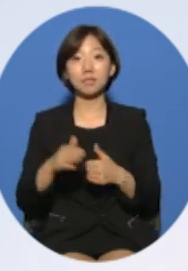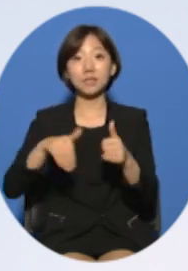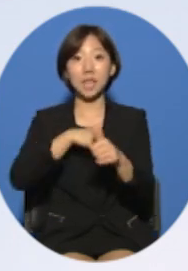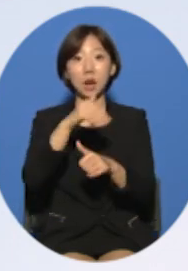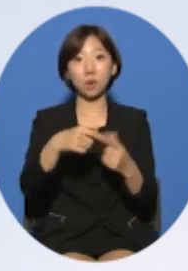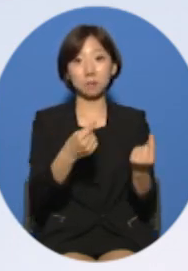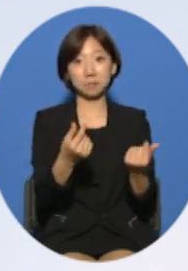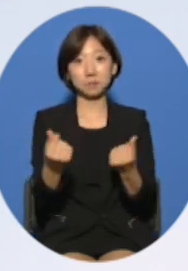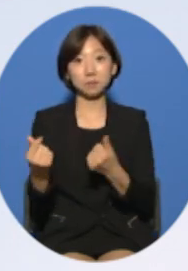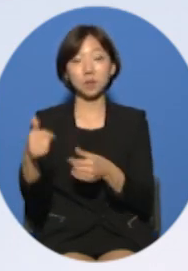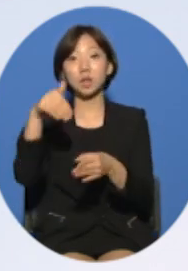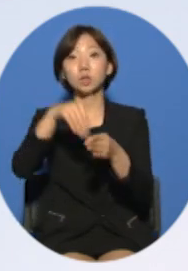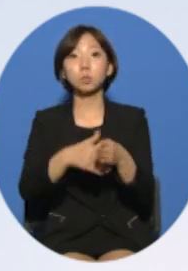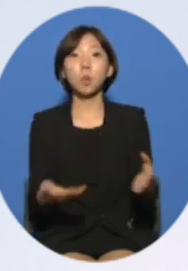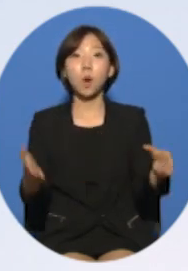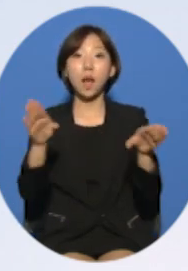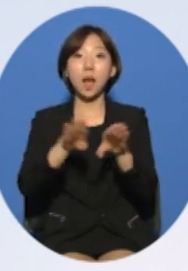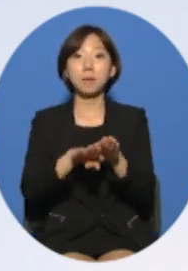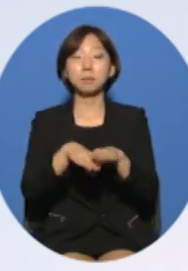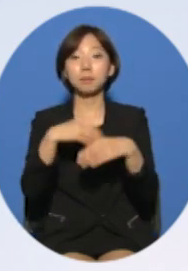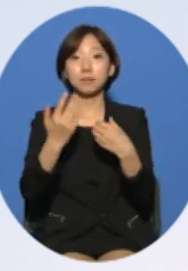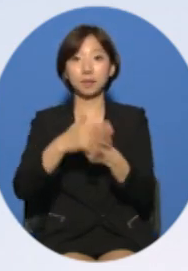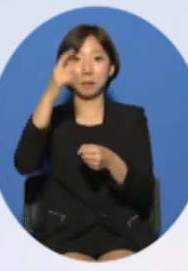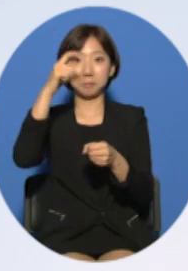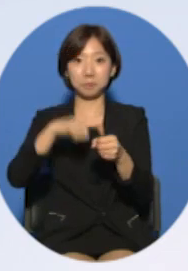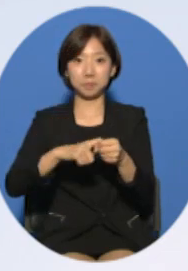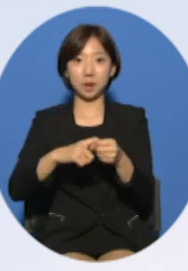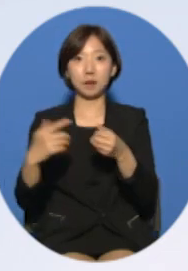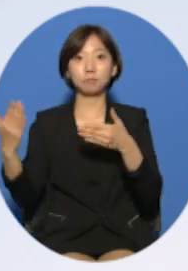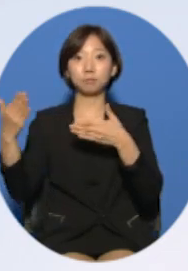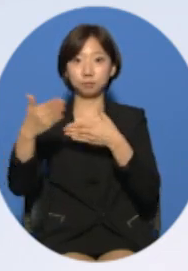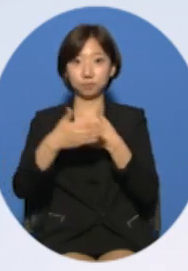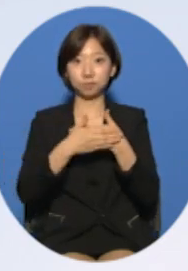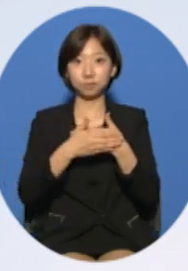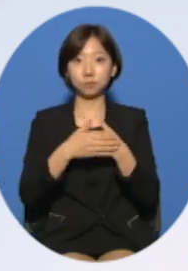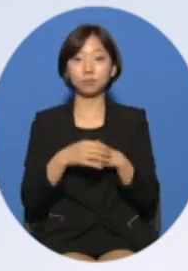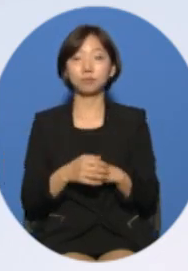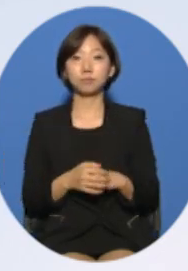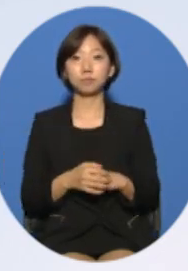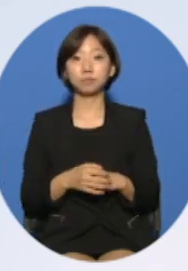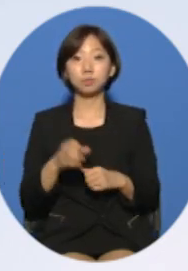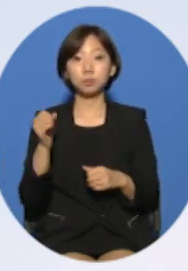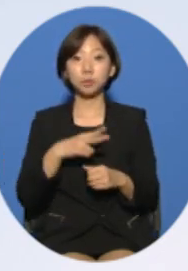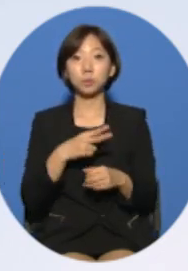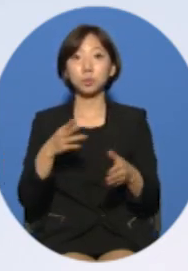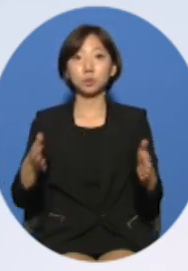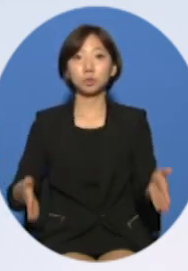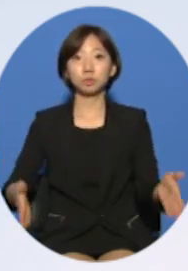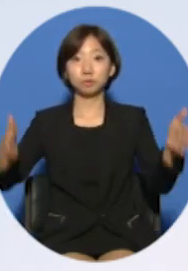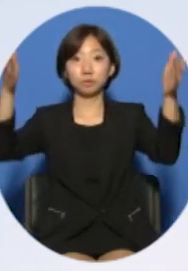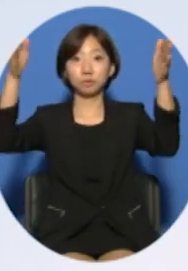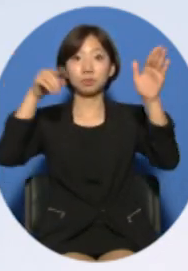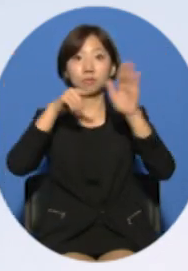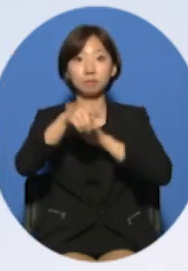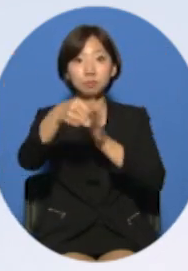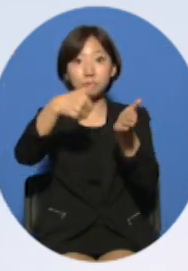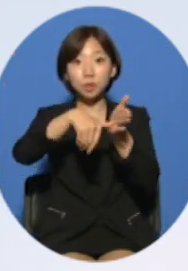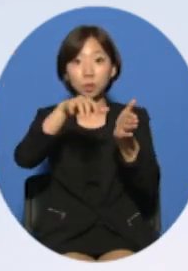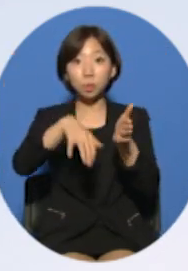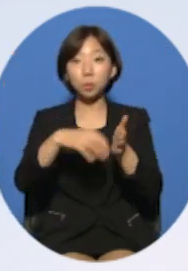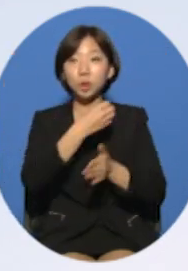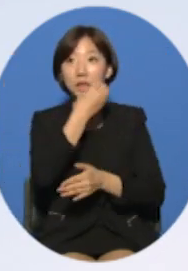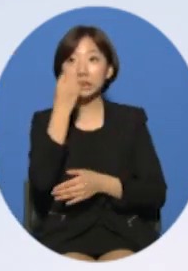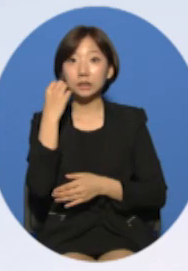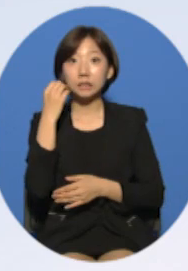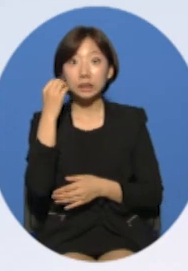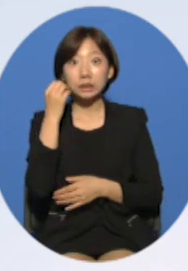투표함 봉인 봉쇄 네. 네. 그다음에 이제 뭡니까 기표대에 들어가서 이상 유무를 또 점검하고 네.